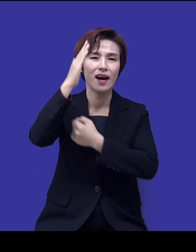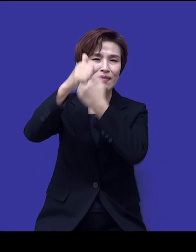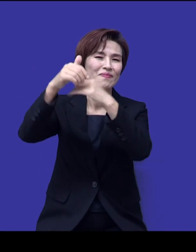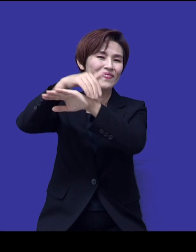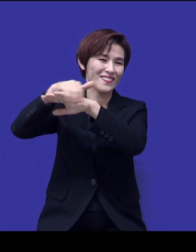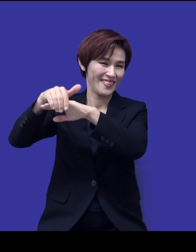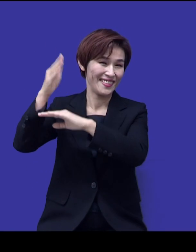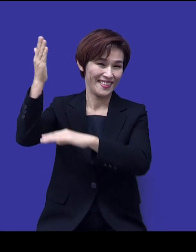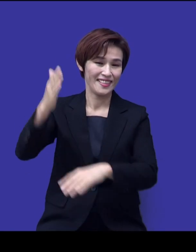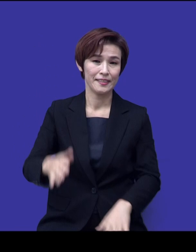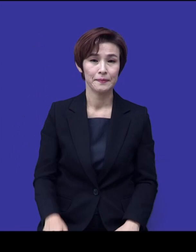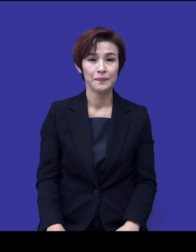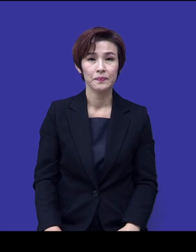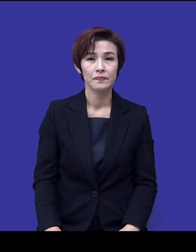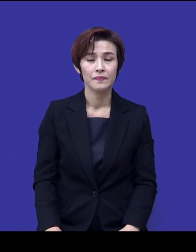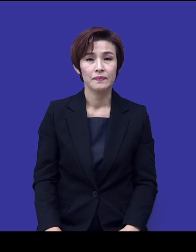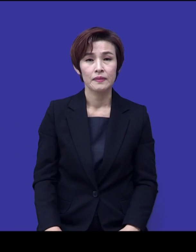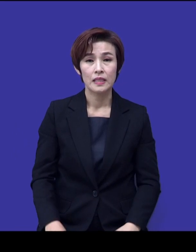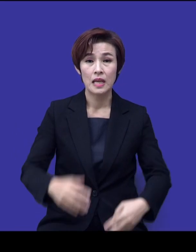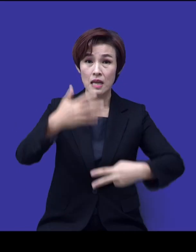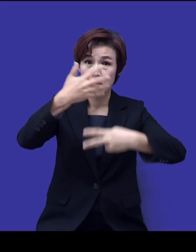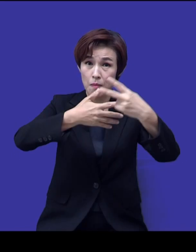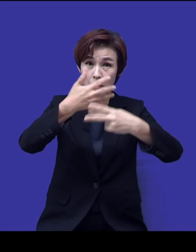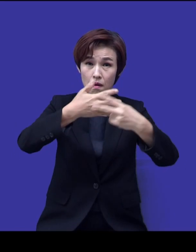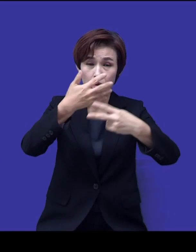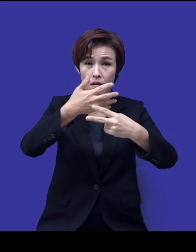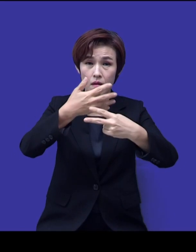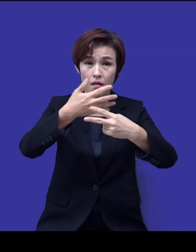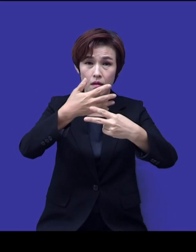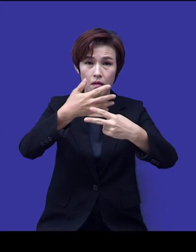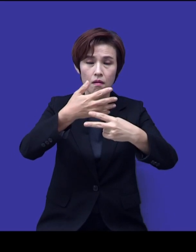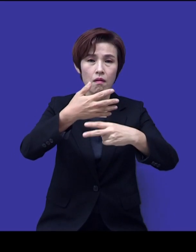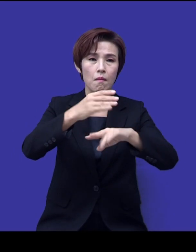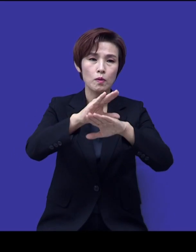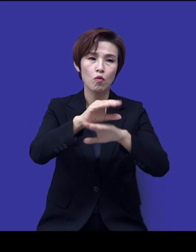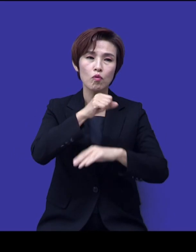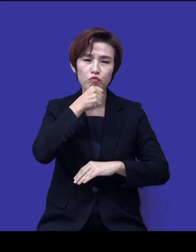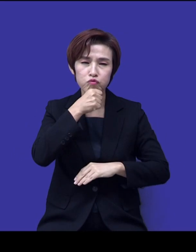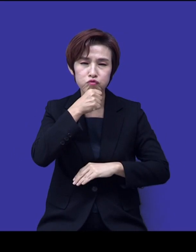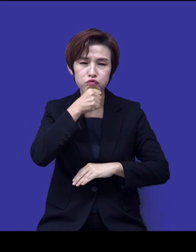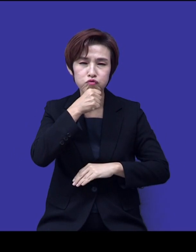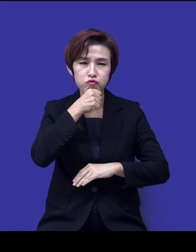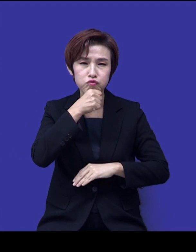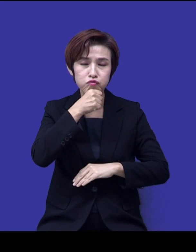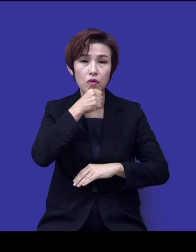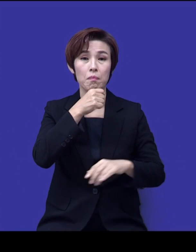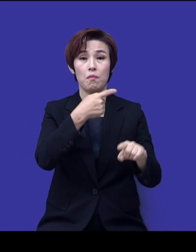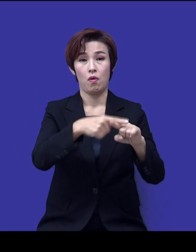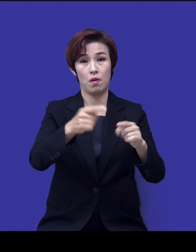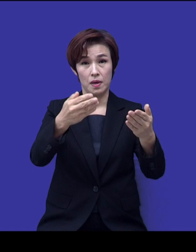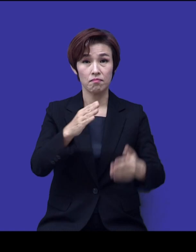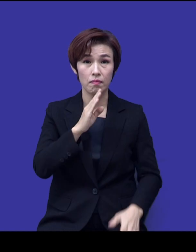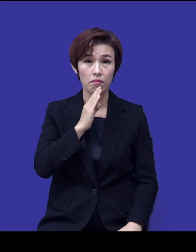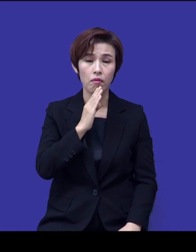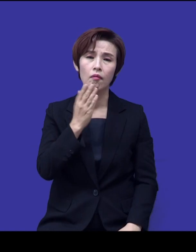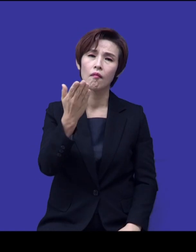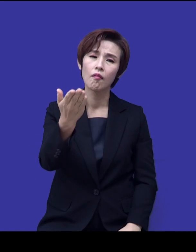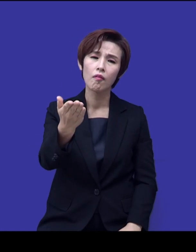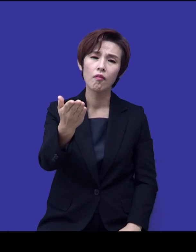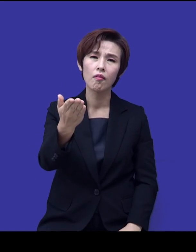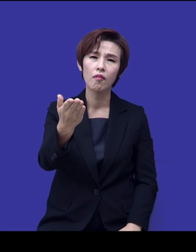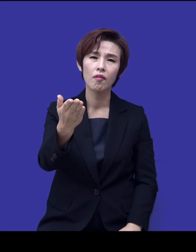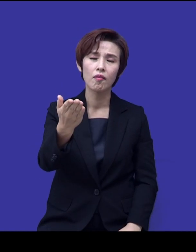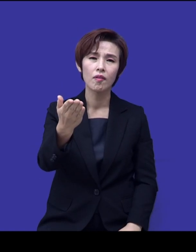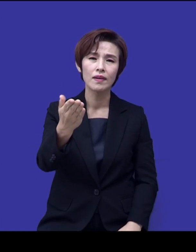예전이나 지금이나 드라마들이 시청률로 많은 평가를 그렇죠. 받잖아요. 네. 근데 혹시 PD님께서도 그런 비슷한